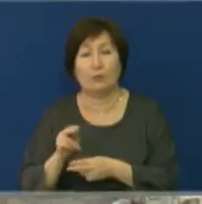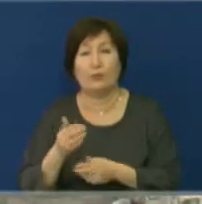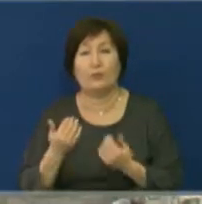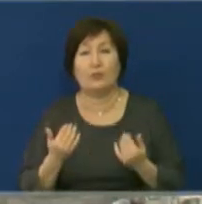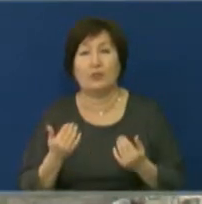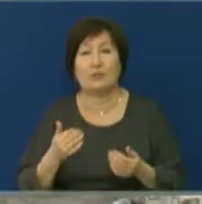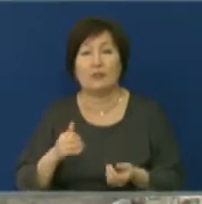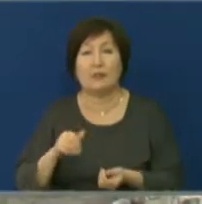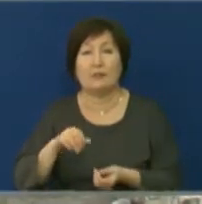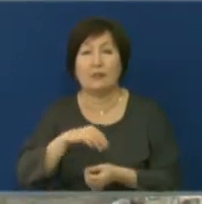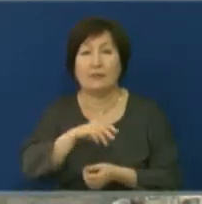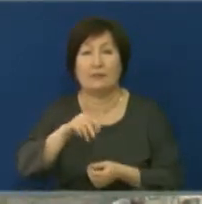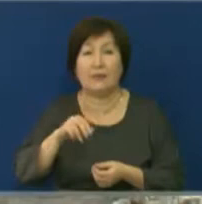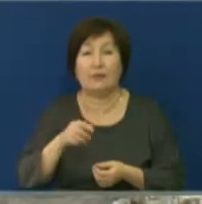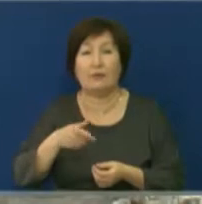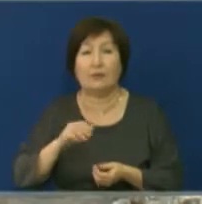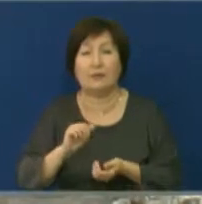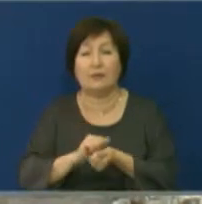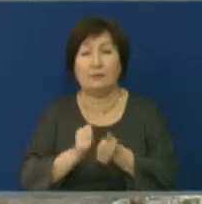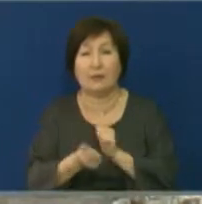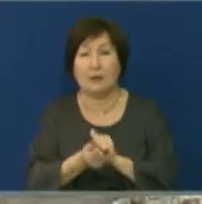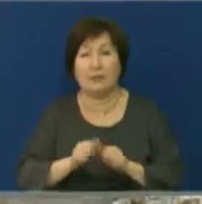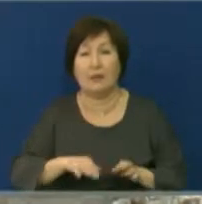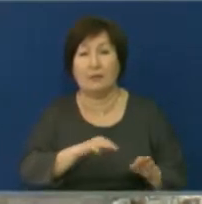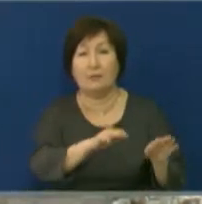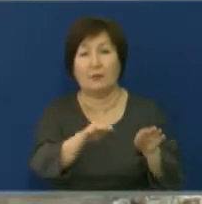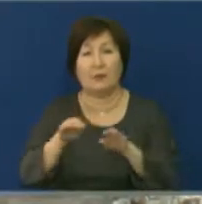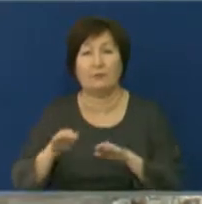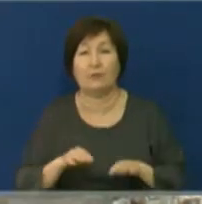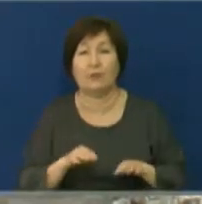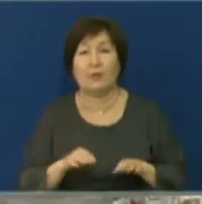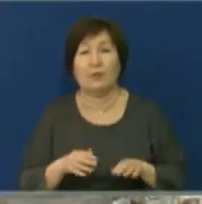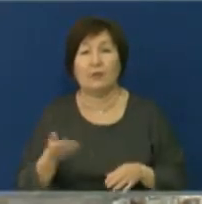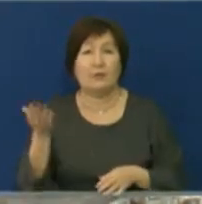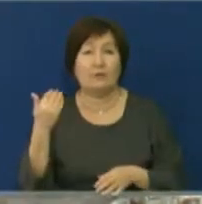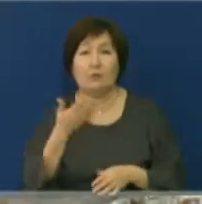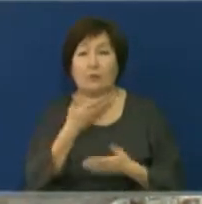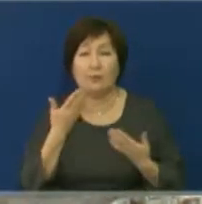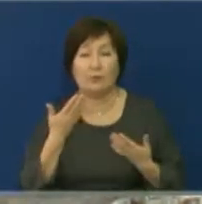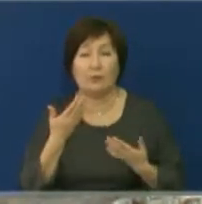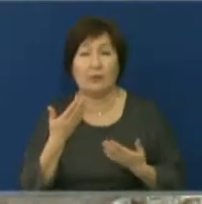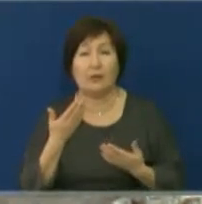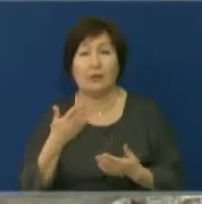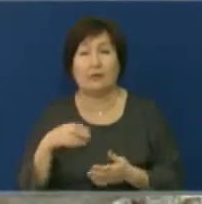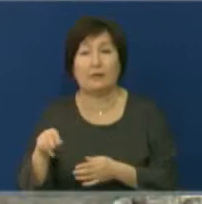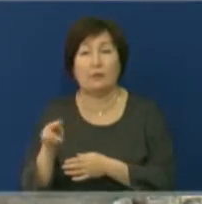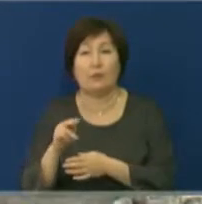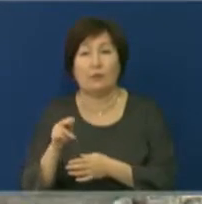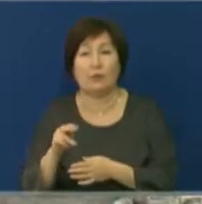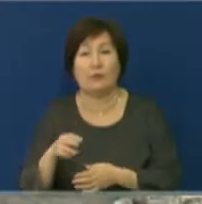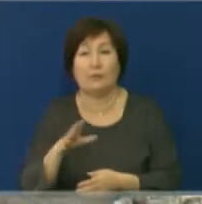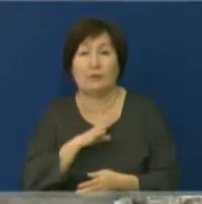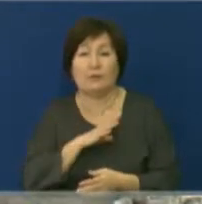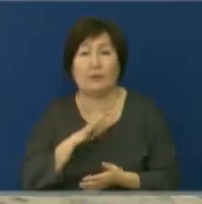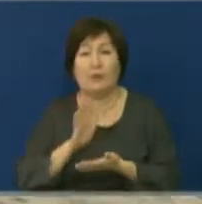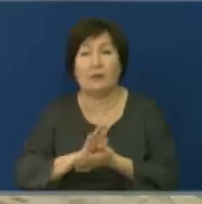гранитом, брусчатку делают. И давно не было в этом крае. Постоянно были лужи,